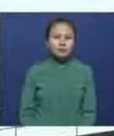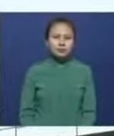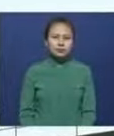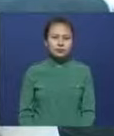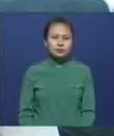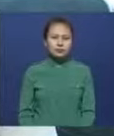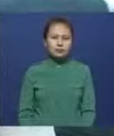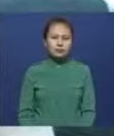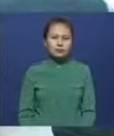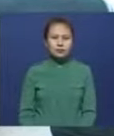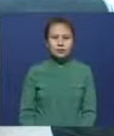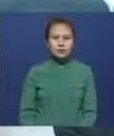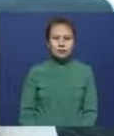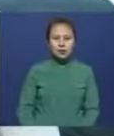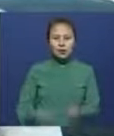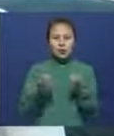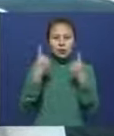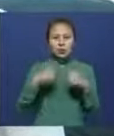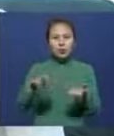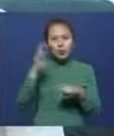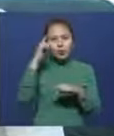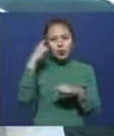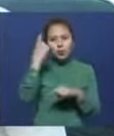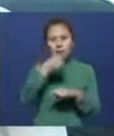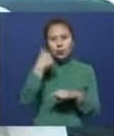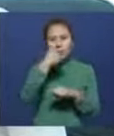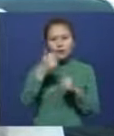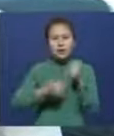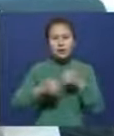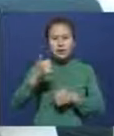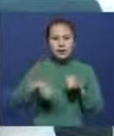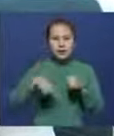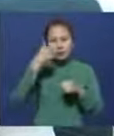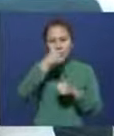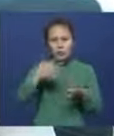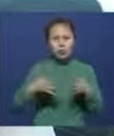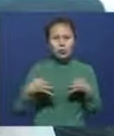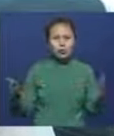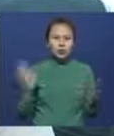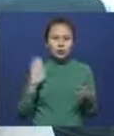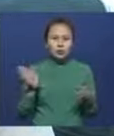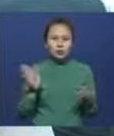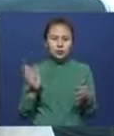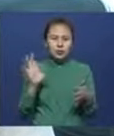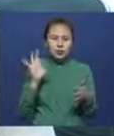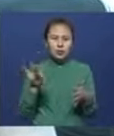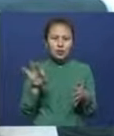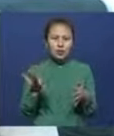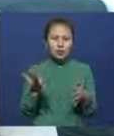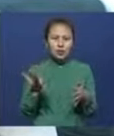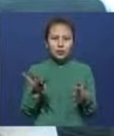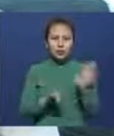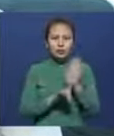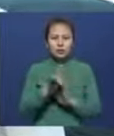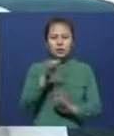Басқа жылдармен салыстырғанда, яғни соңғы 10 жылды қарайтын болсақ, биылғы жылда, яғни бізде осы қазан айында ертерек